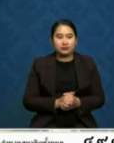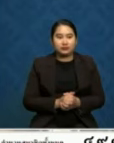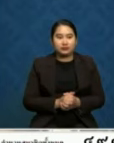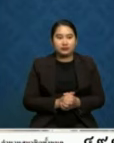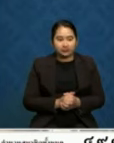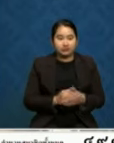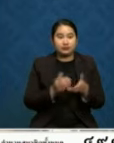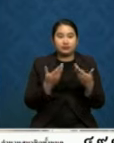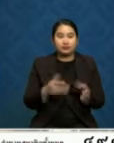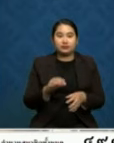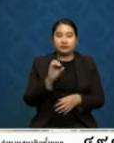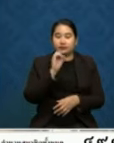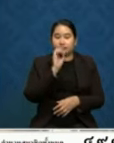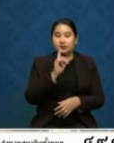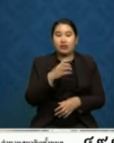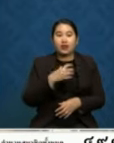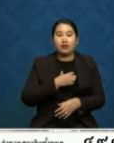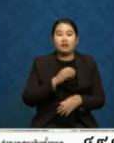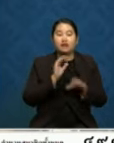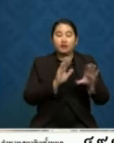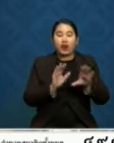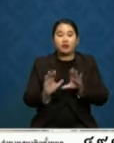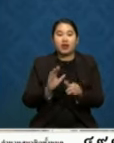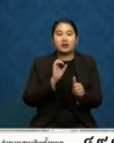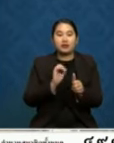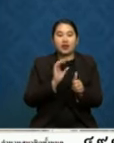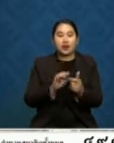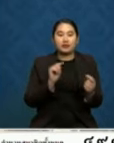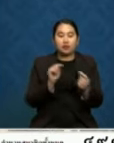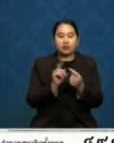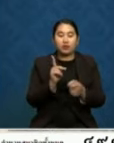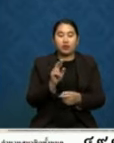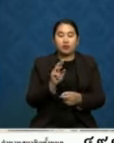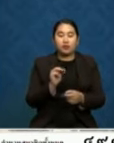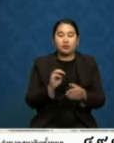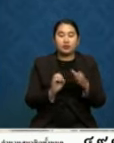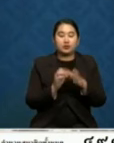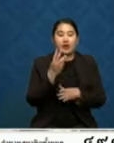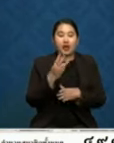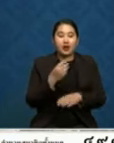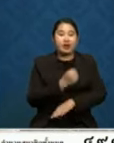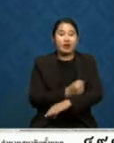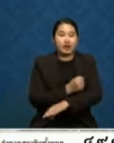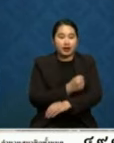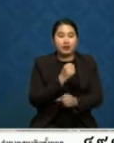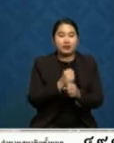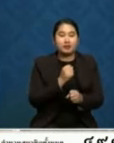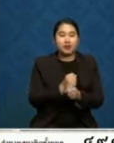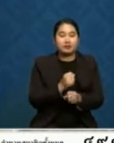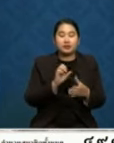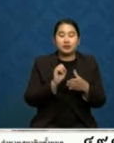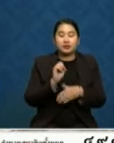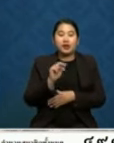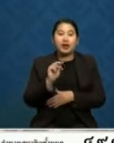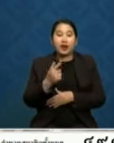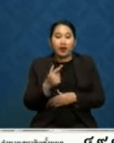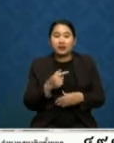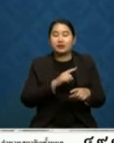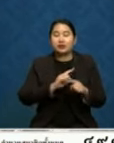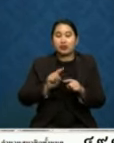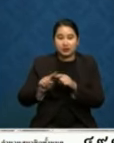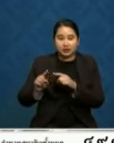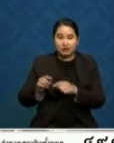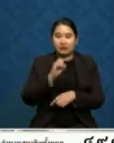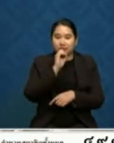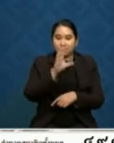ในประเด็นนี้ครับจึงอยากจะฝากเป็นข้อเสนอแนะไปยังกรมสวัสดิการและคุ้มครองแรงงานนะครับรวมไปถึงสำนักงานปลัดกระทรวงแรงงานด้วยนะ